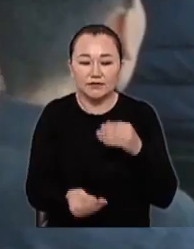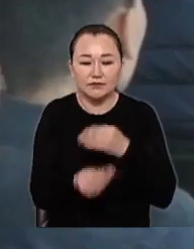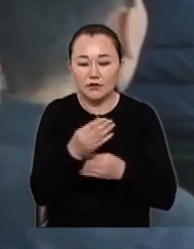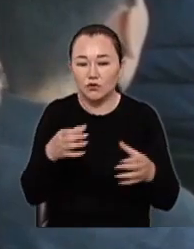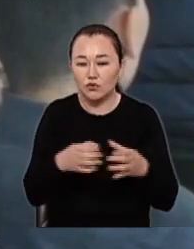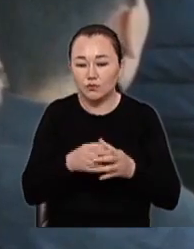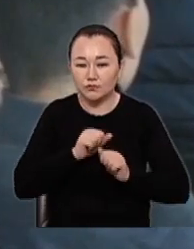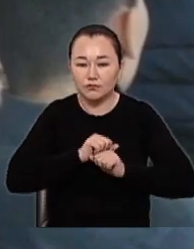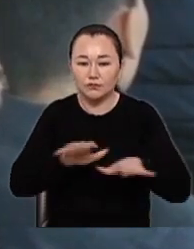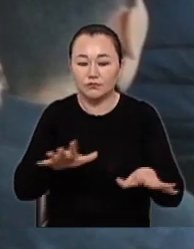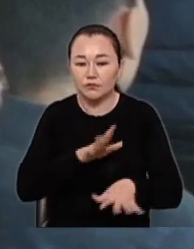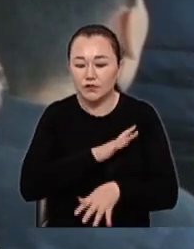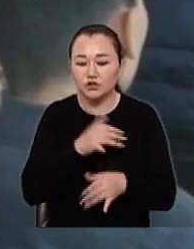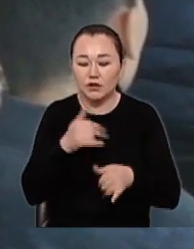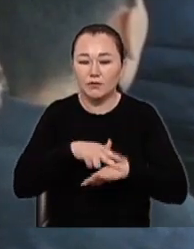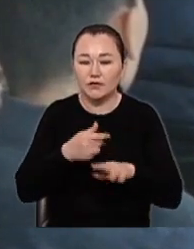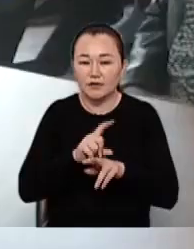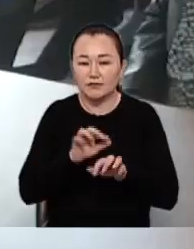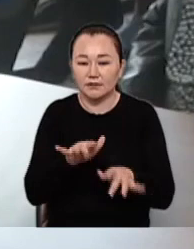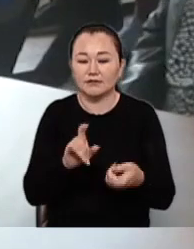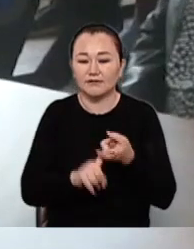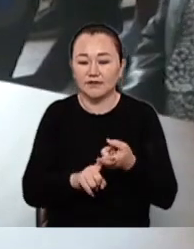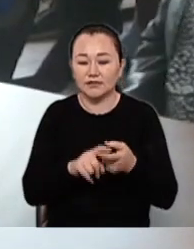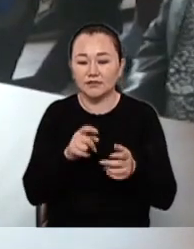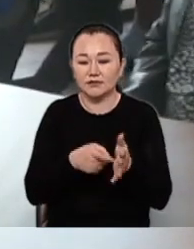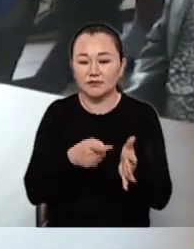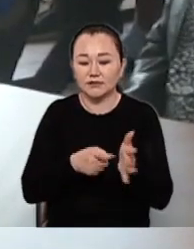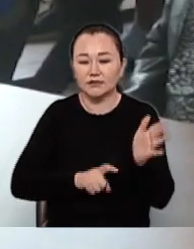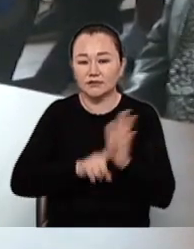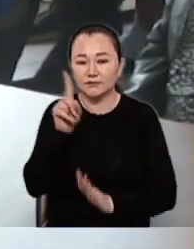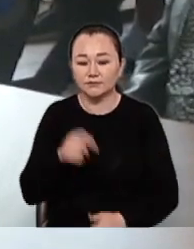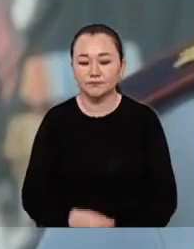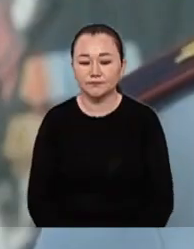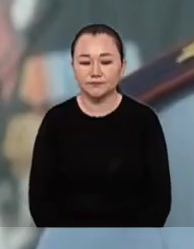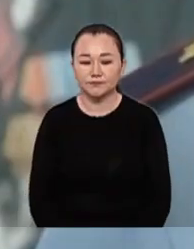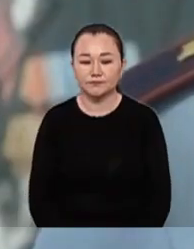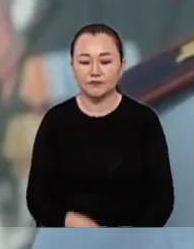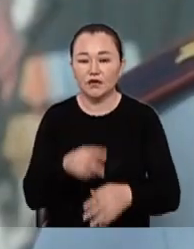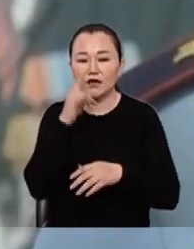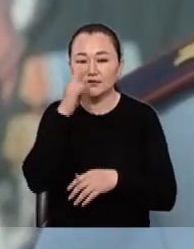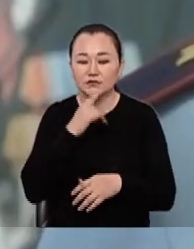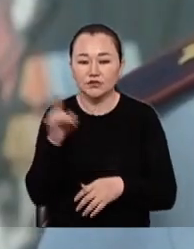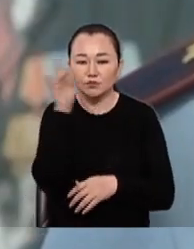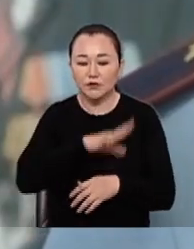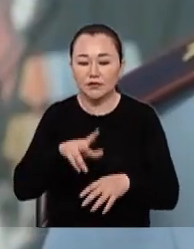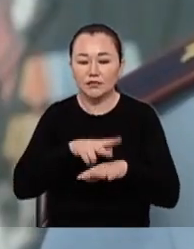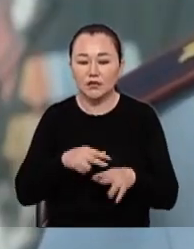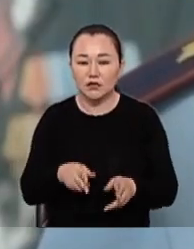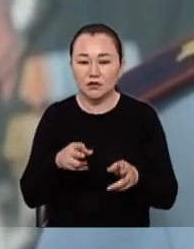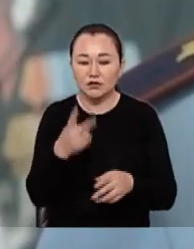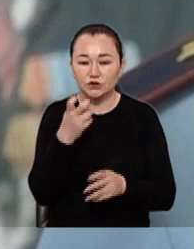топқа таратып жіберген. Қазір полиция бұл іске қатысты тергеуді бастады. Қазақстан Республикасының қылмыстық